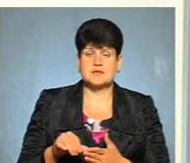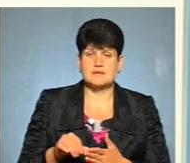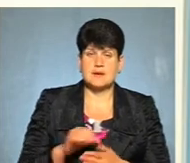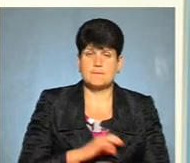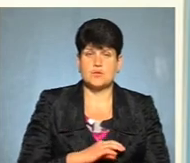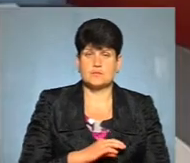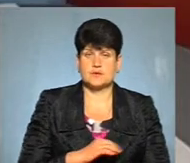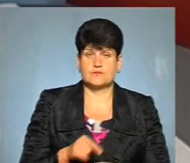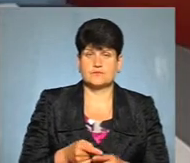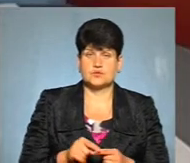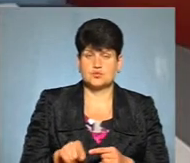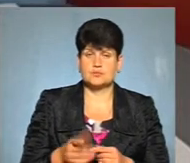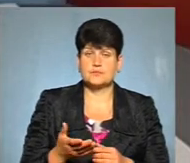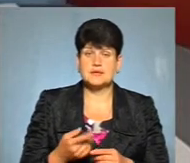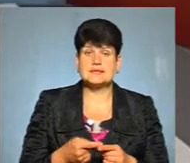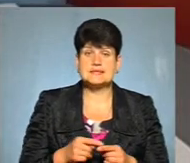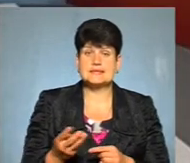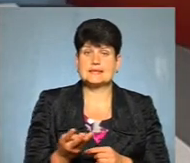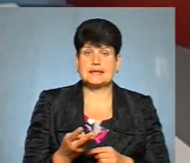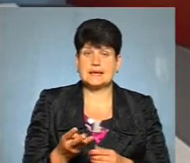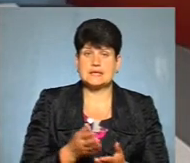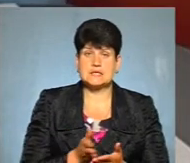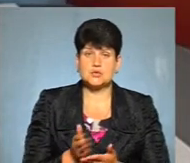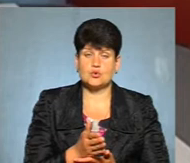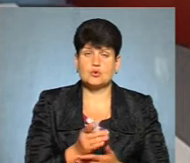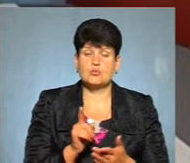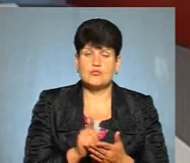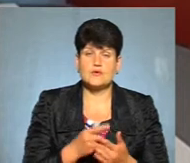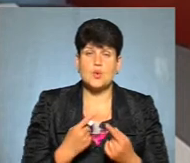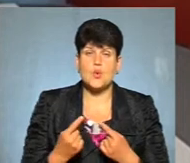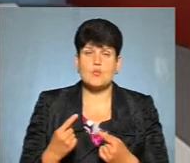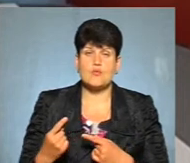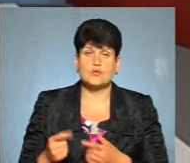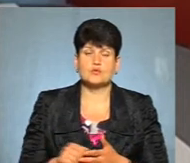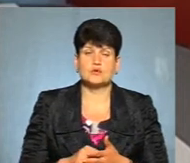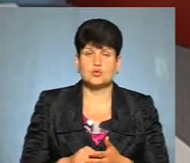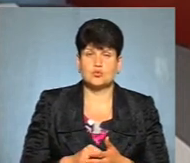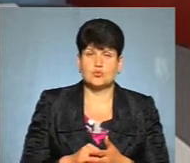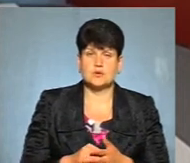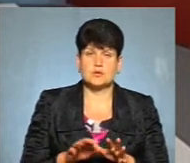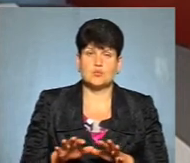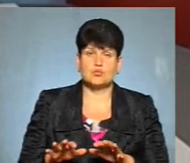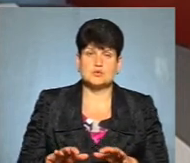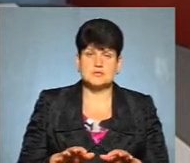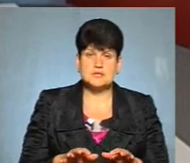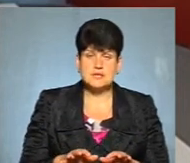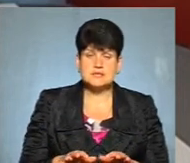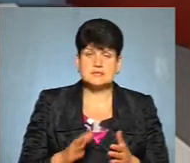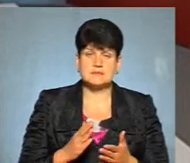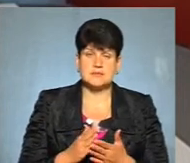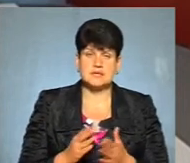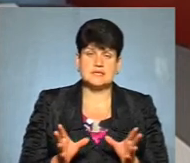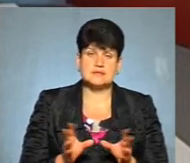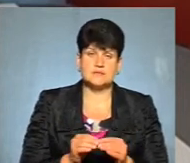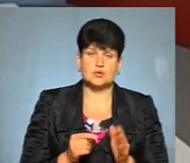профспілка в цьому процесі. Тобто ці три сторони повинні обговорювати документи, позиції, доходити спільної точки